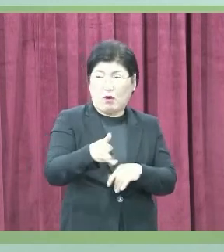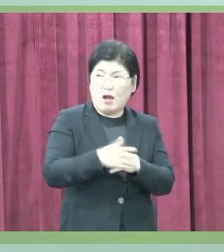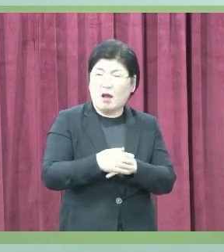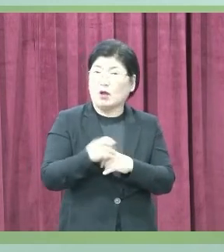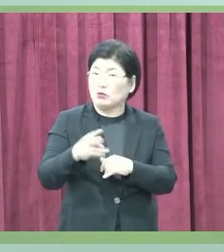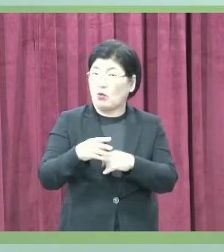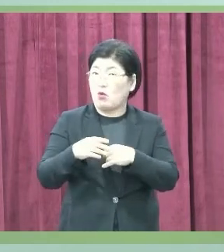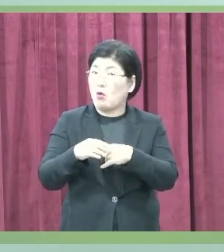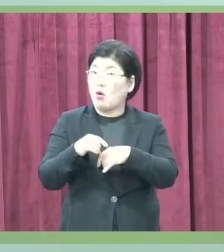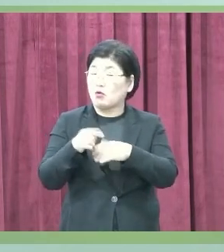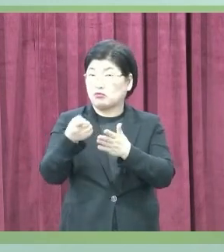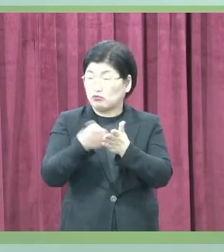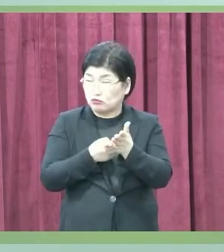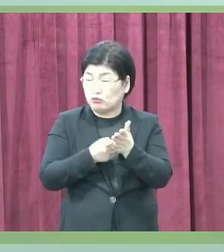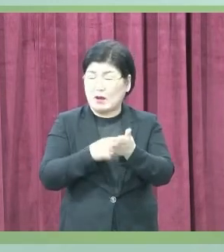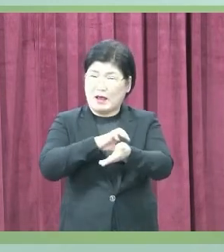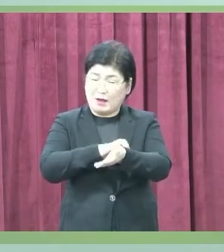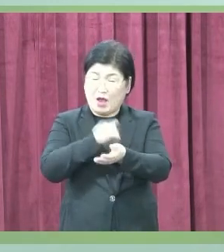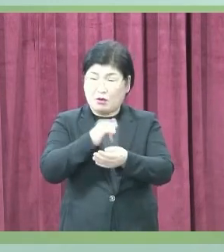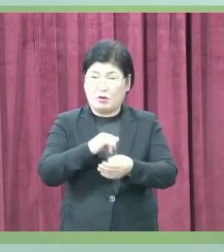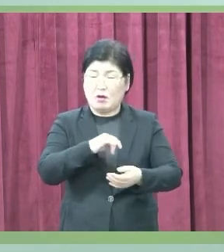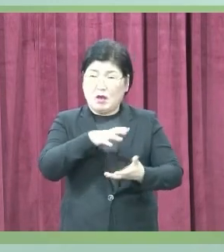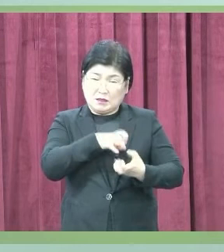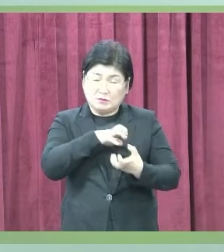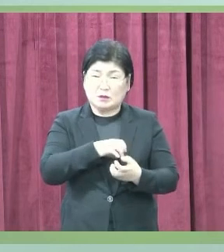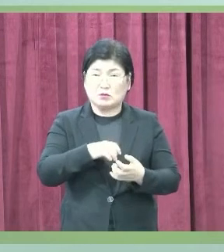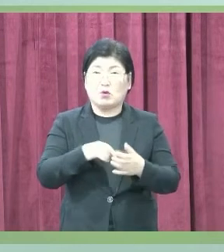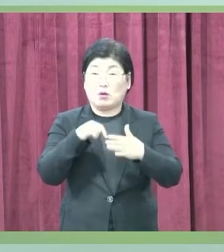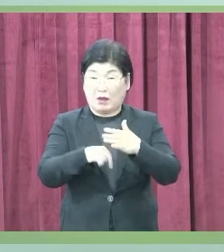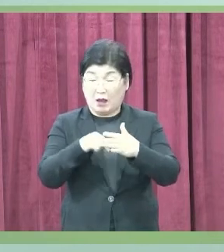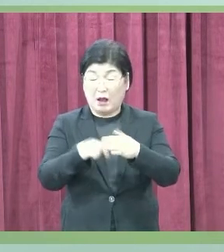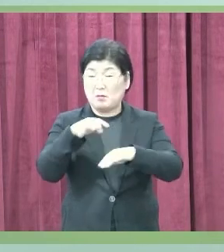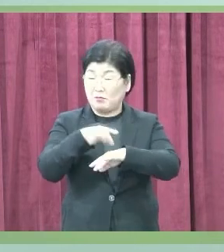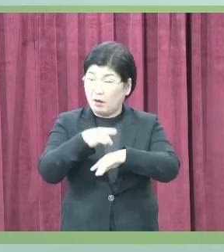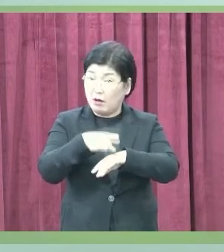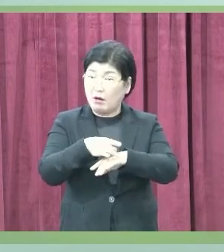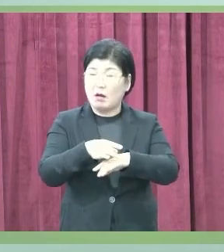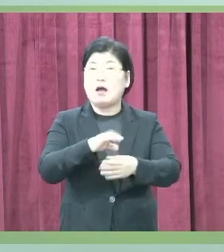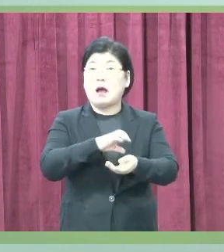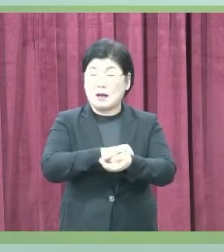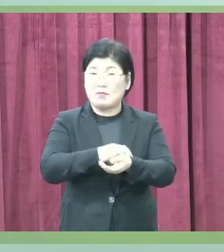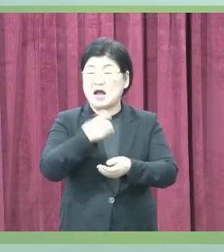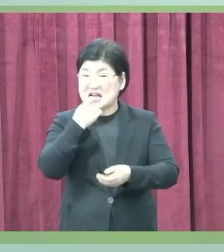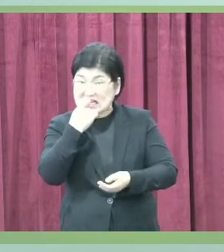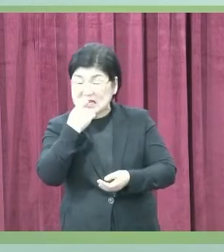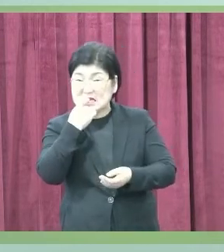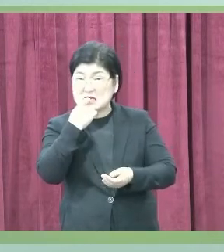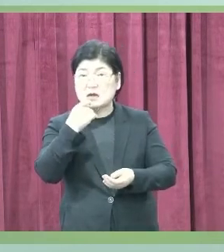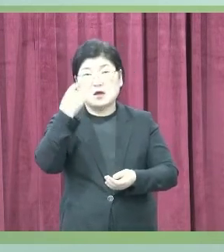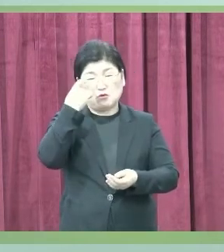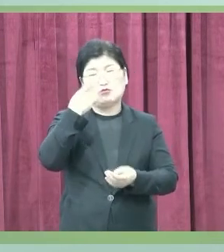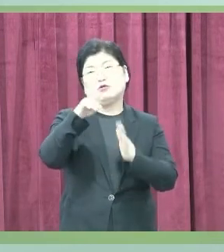외과, 한방과로 나타났고, 심장도 내과, 정형외과, 한방, 치과, 안과의